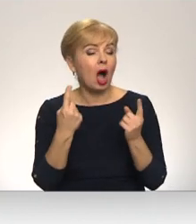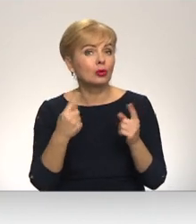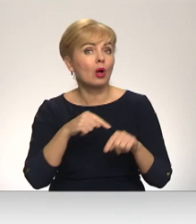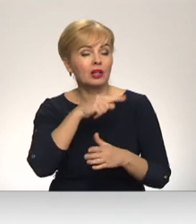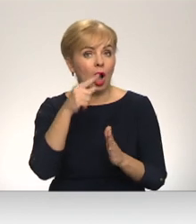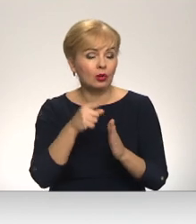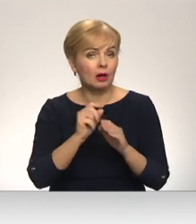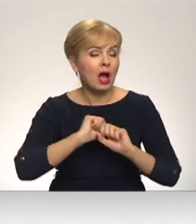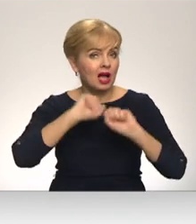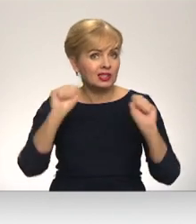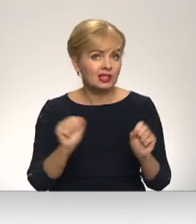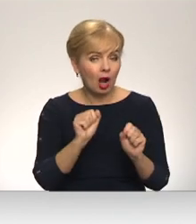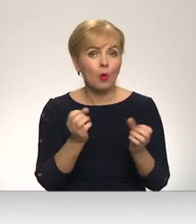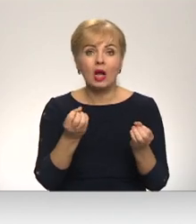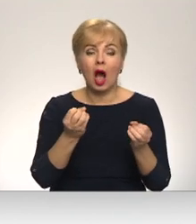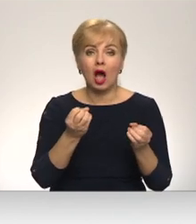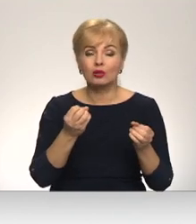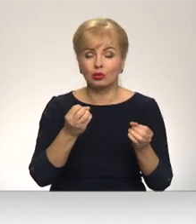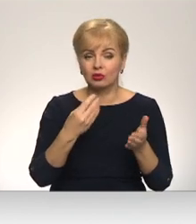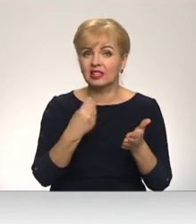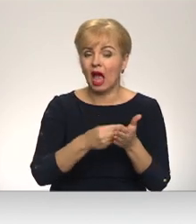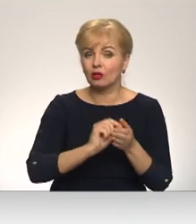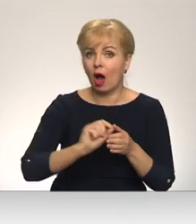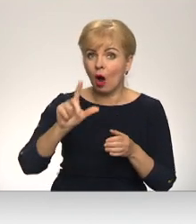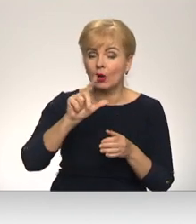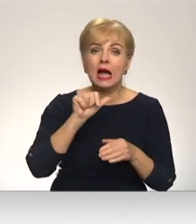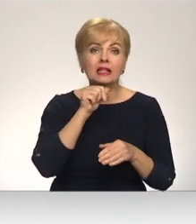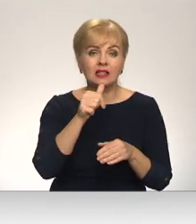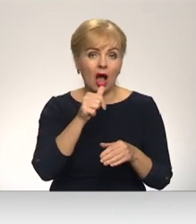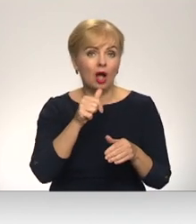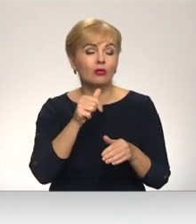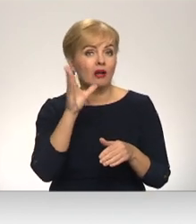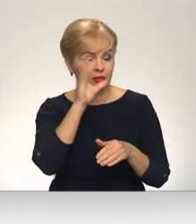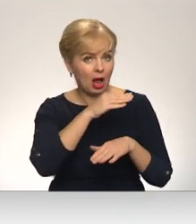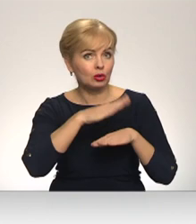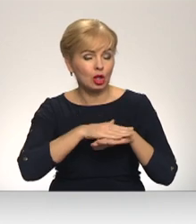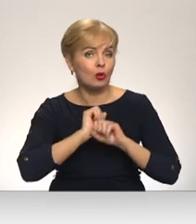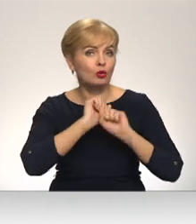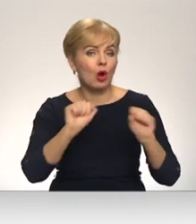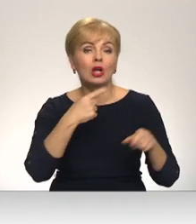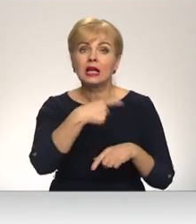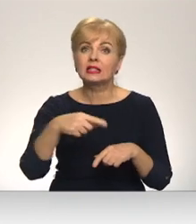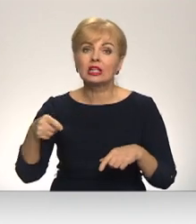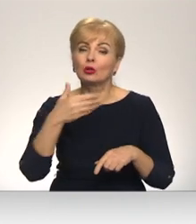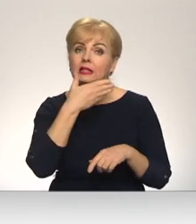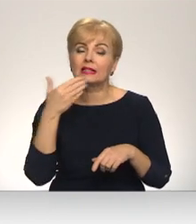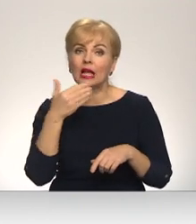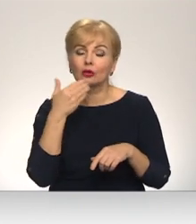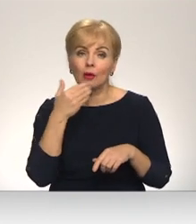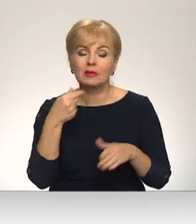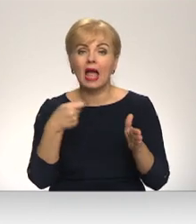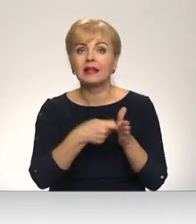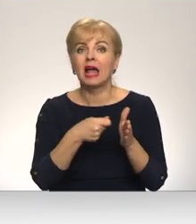straujo elektrības un gāzes cenu kāpumu zaļā enerģija spētu tirgu nodrošināt citus siltumenerģijas risinājumus.